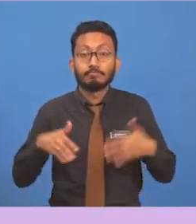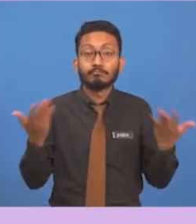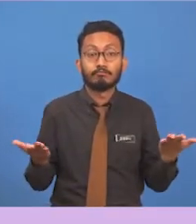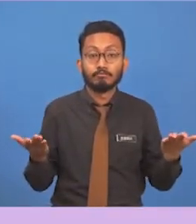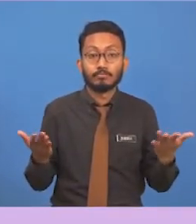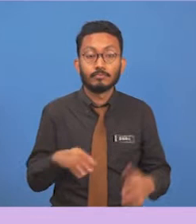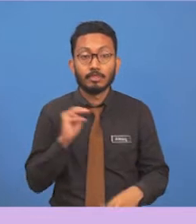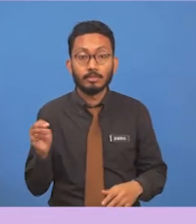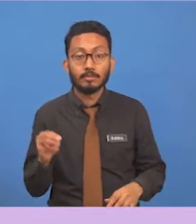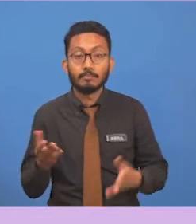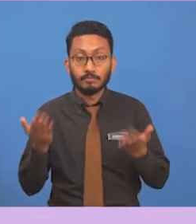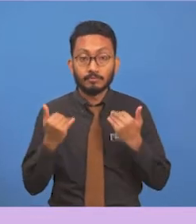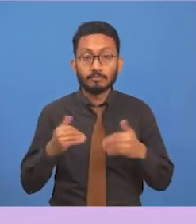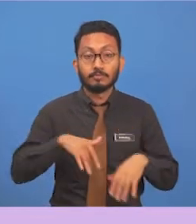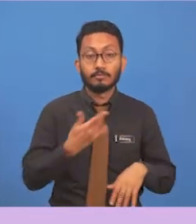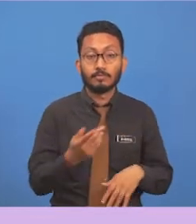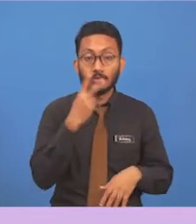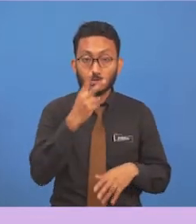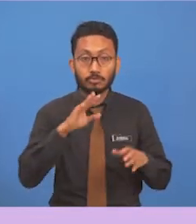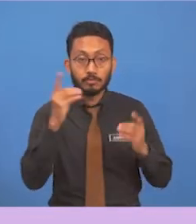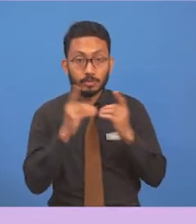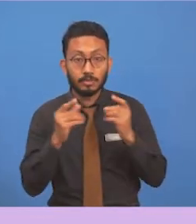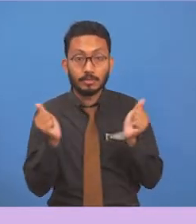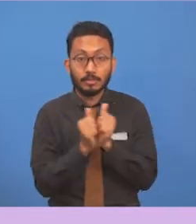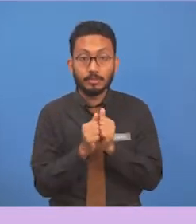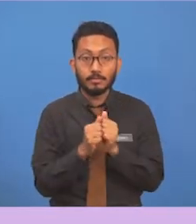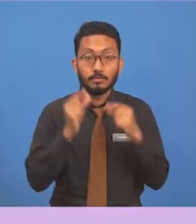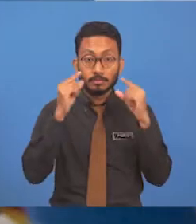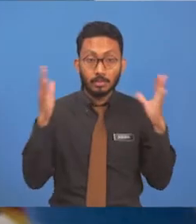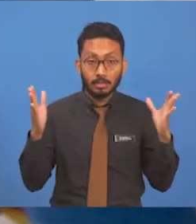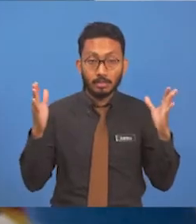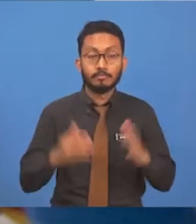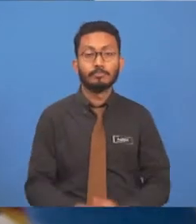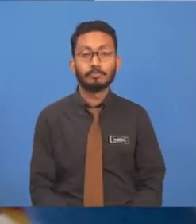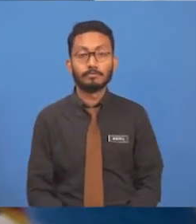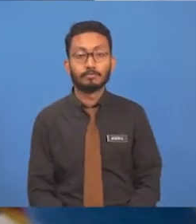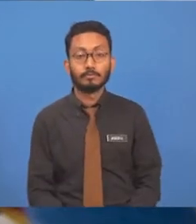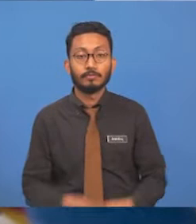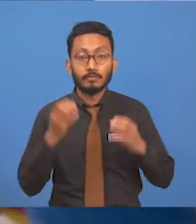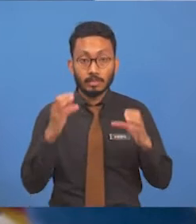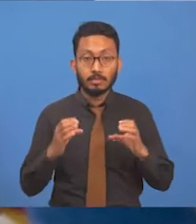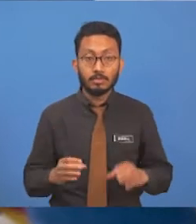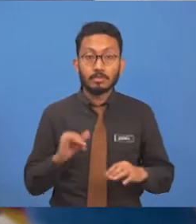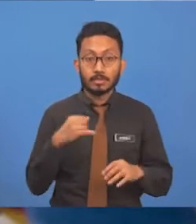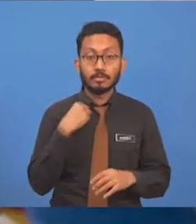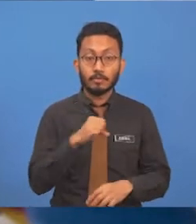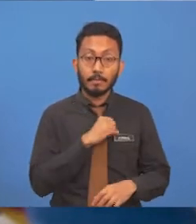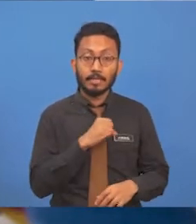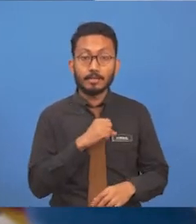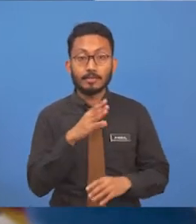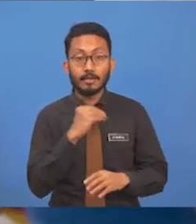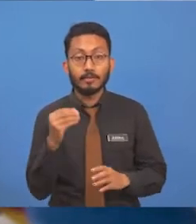meminta izin kronis gula untuk berjumpa dengan guru besar dengan cara yang sopan dan